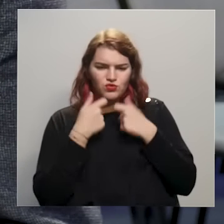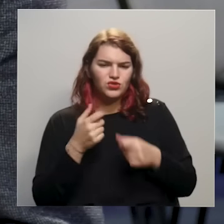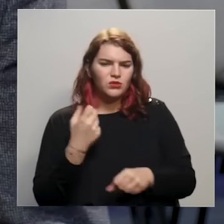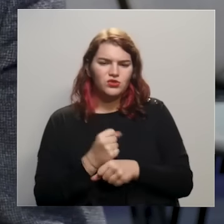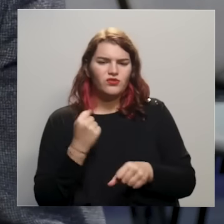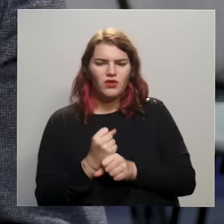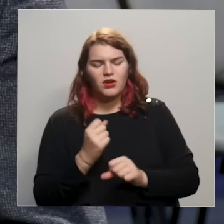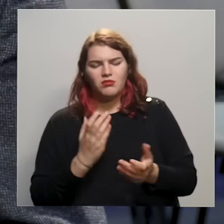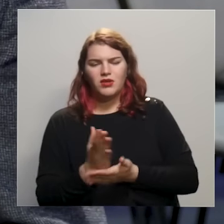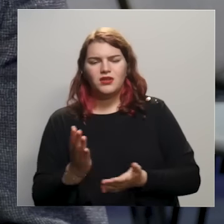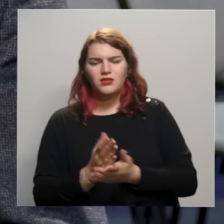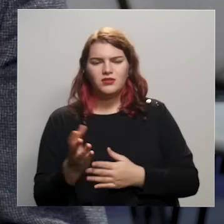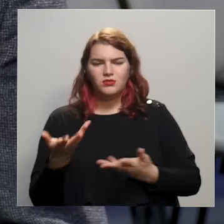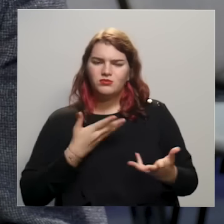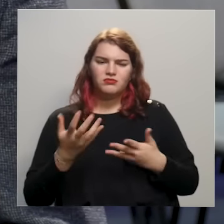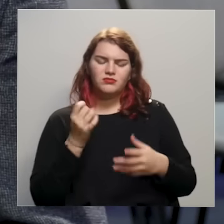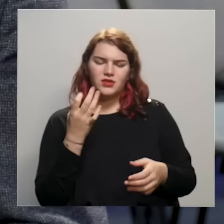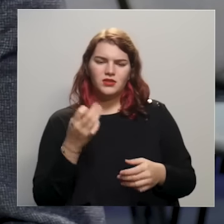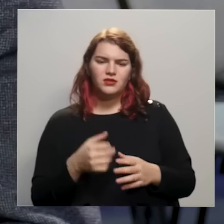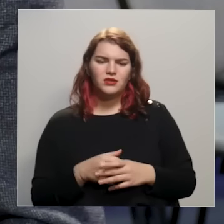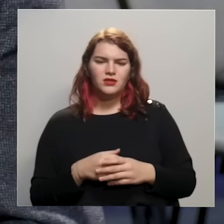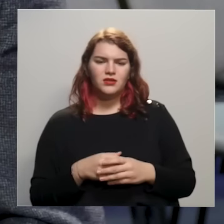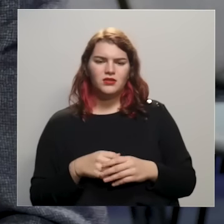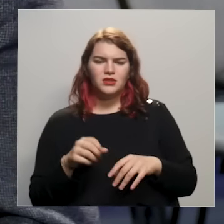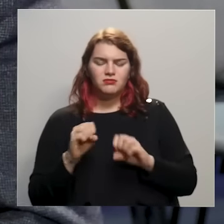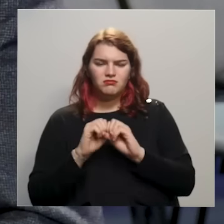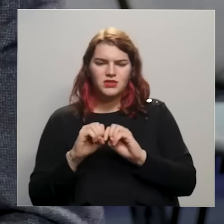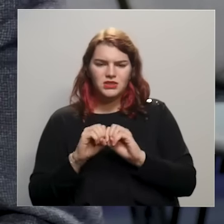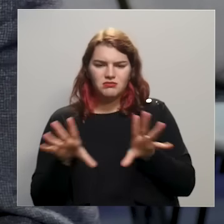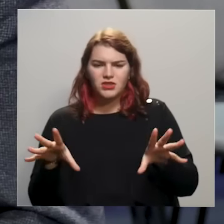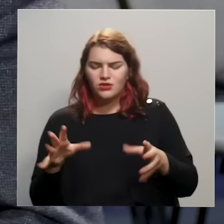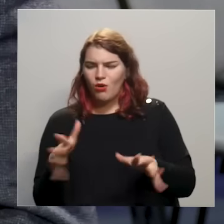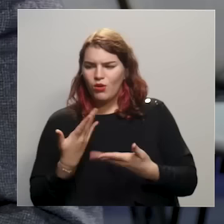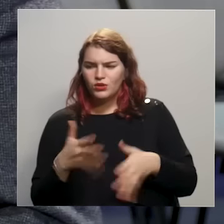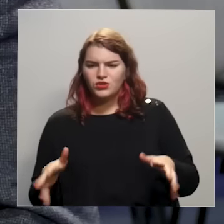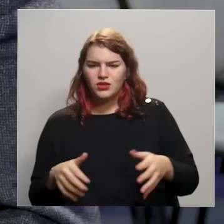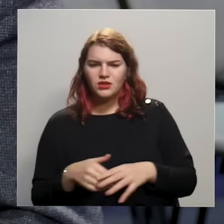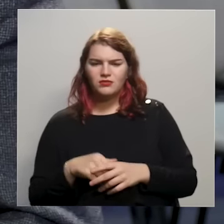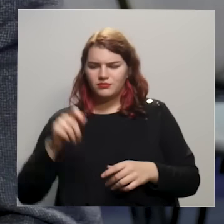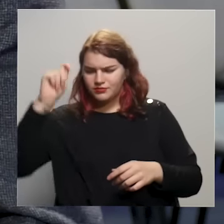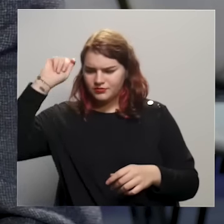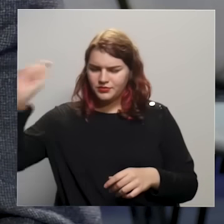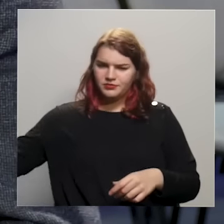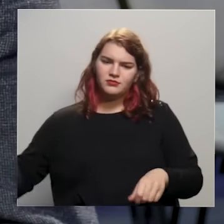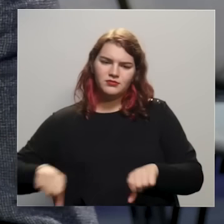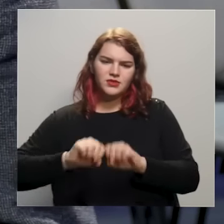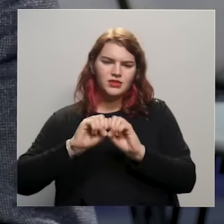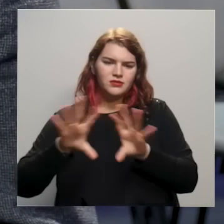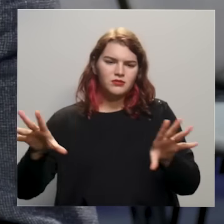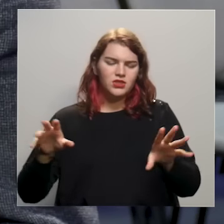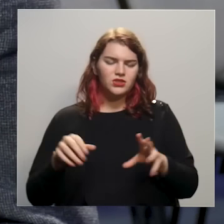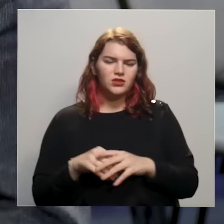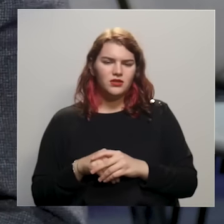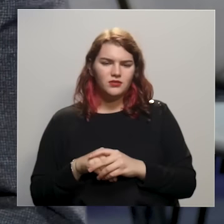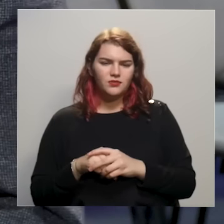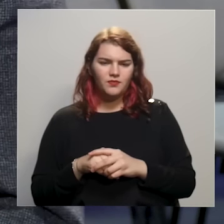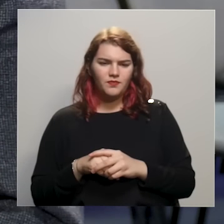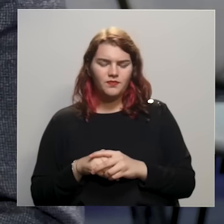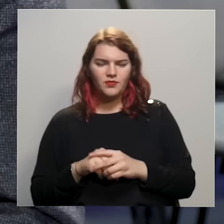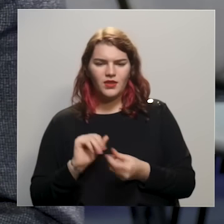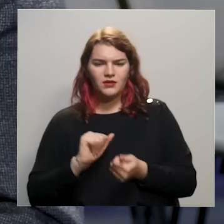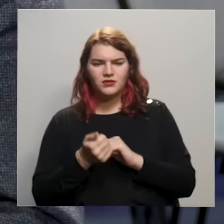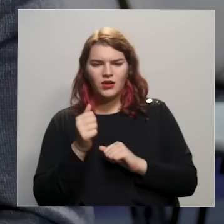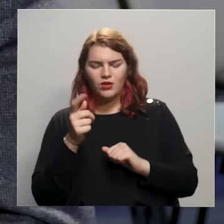știam ce fac. Și una, două, spărgeam. Orice îmi pica la mână, dădeam cu el în perete sau... Ea trebuia